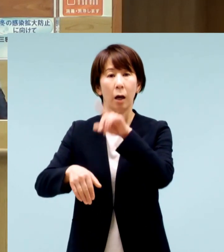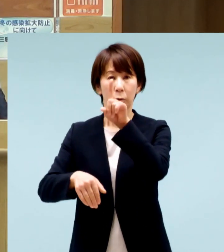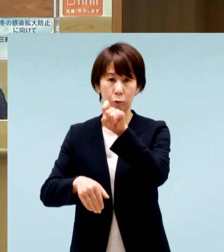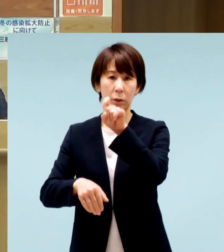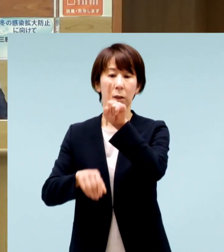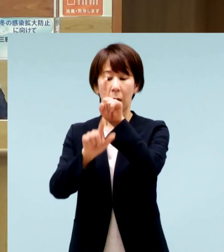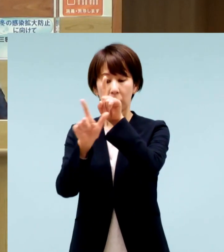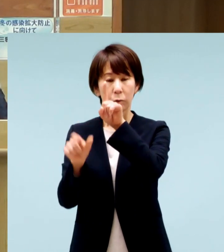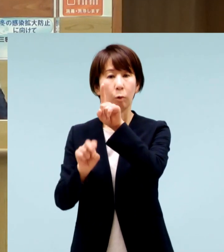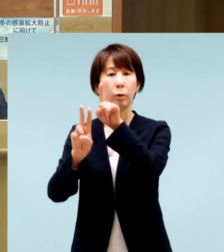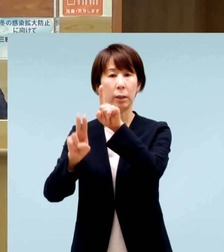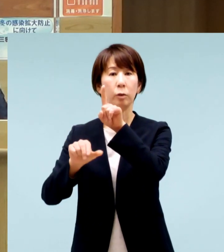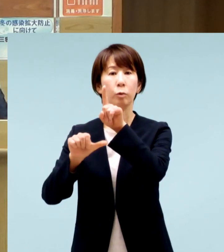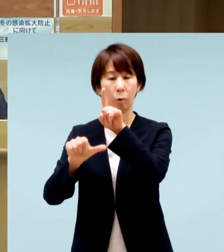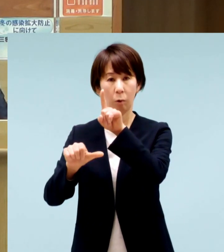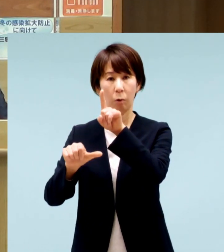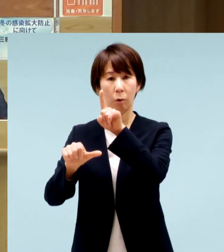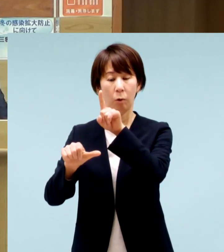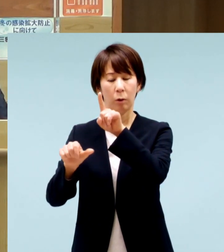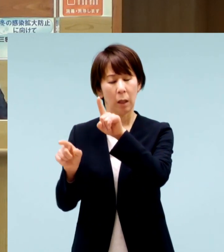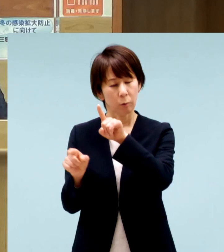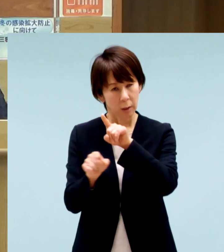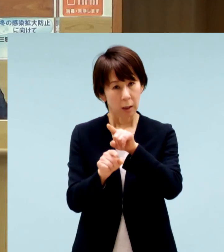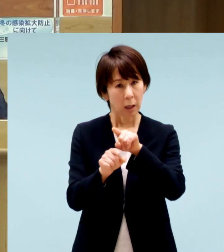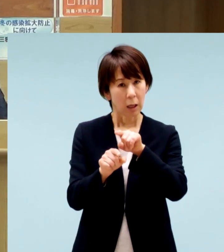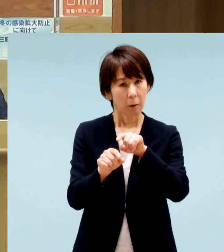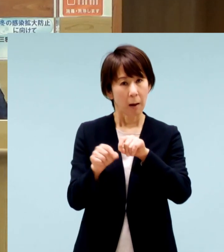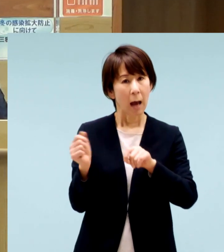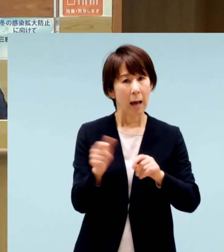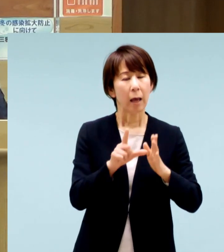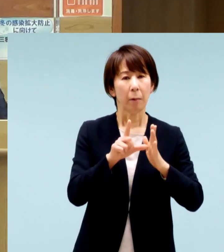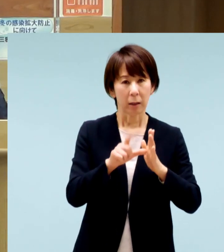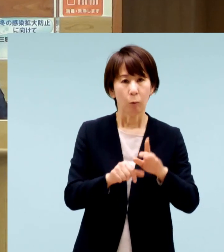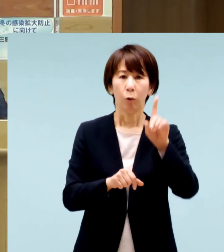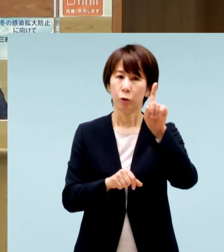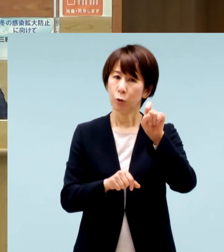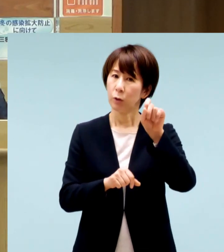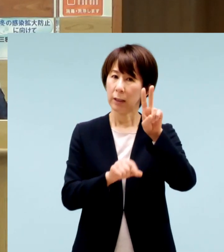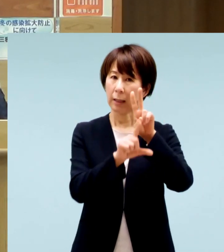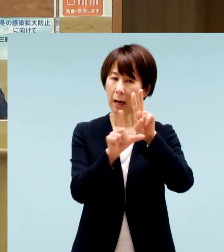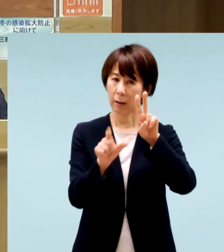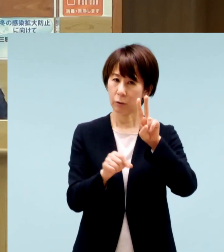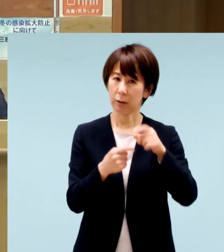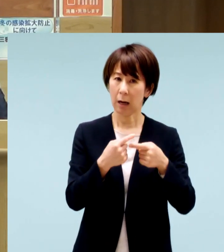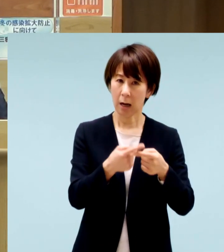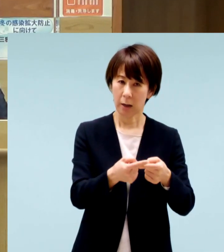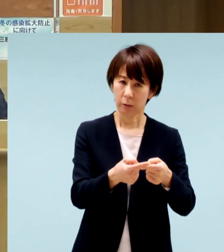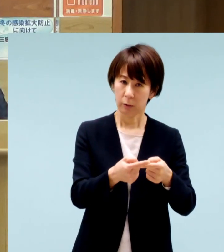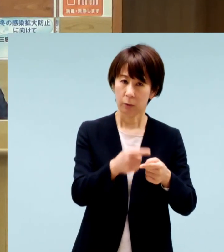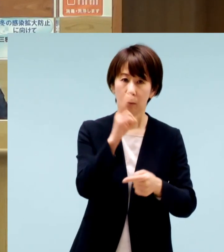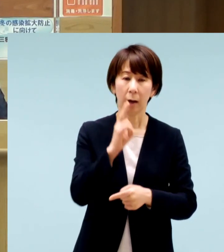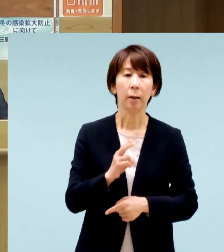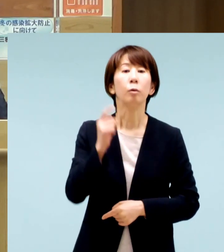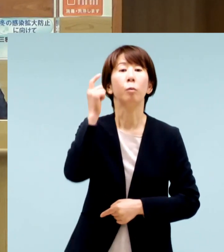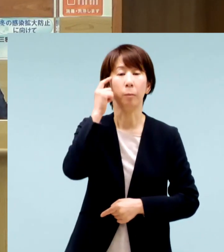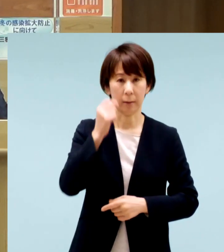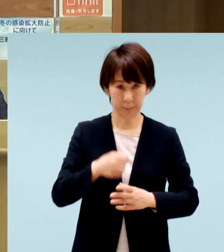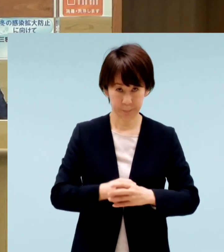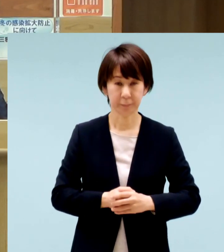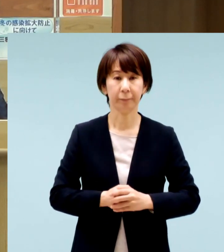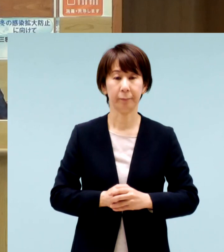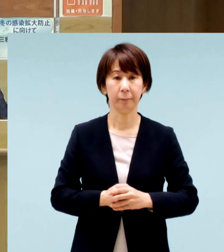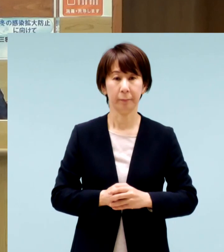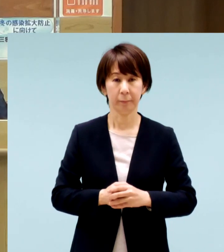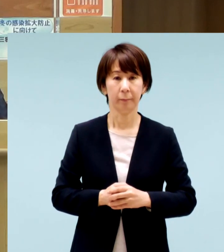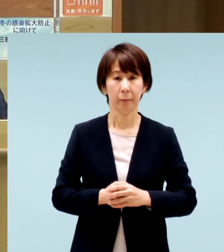本的には早くても、12月とか、そういう状況になるんではないかなと思っています。これは国全体で受付を25日